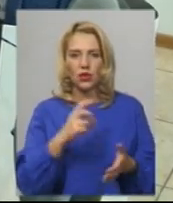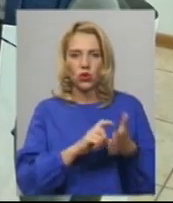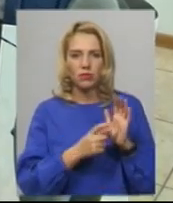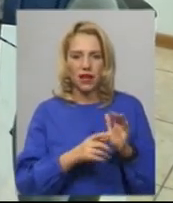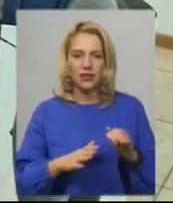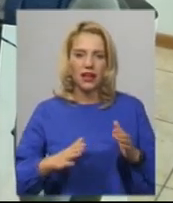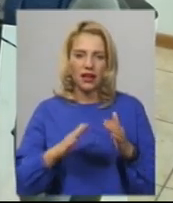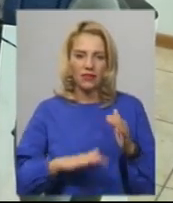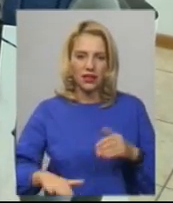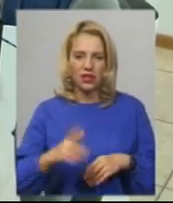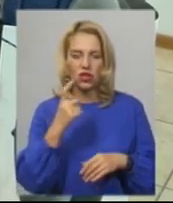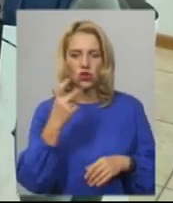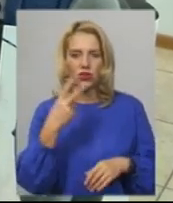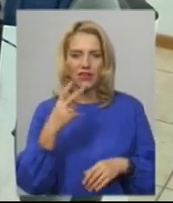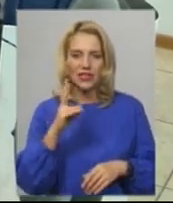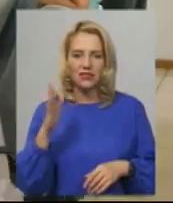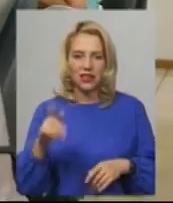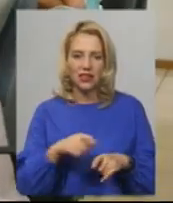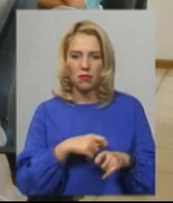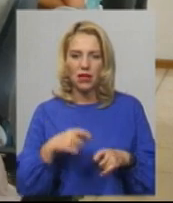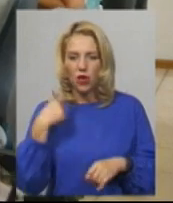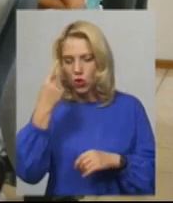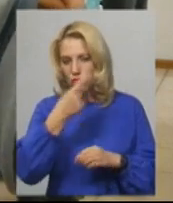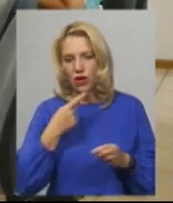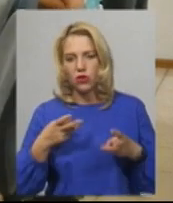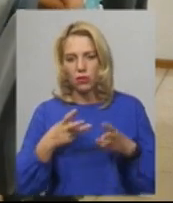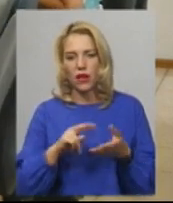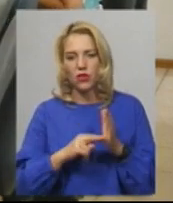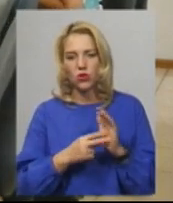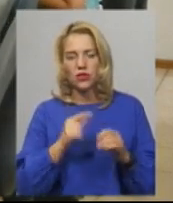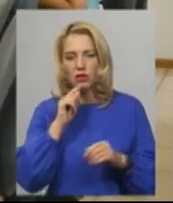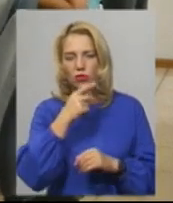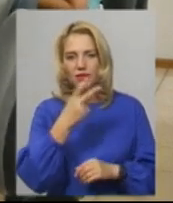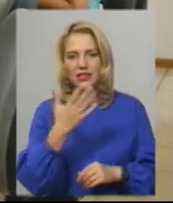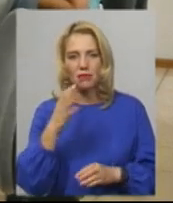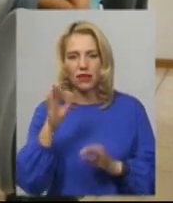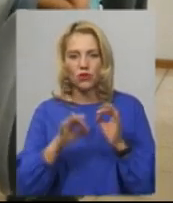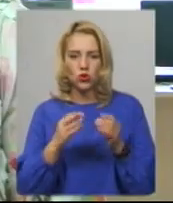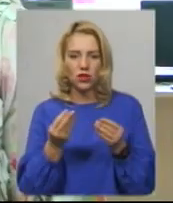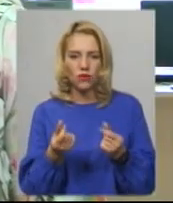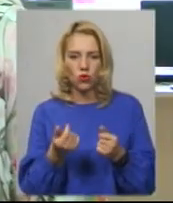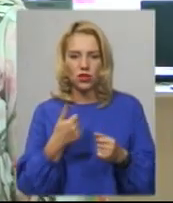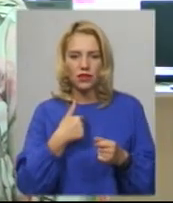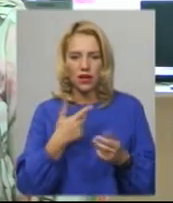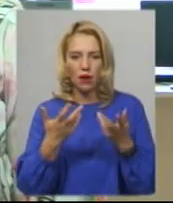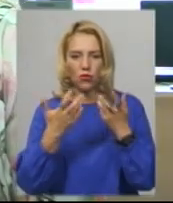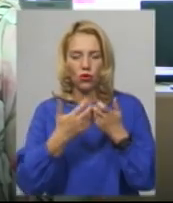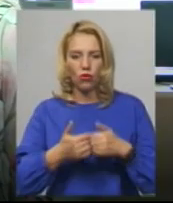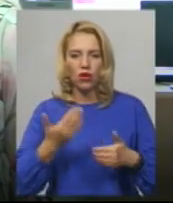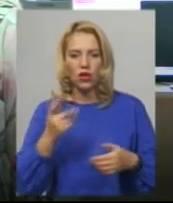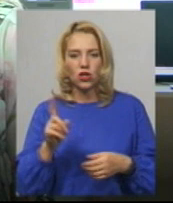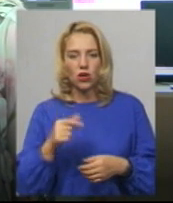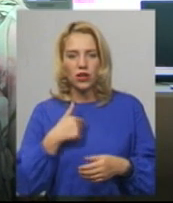площею 120 квадратних метрів з індивідуальним опаленням. Планує зекономити 25% коштів, додає жінка. Я порахувала, що я